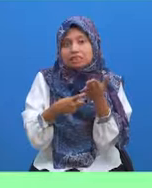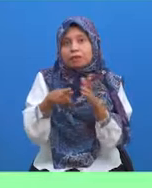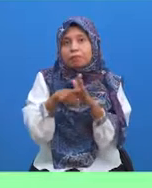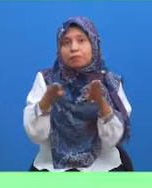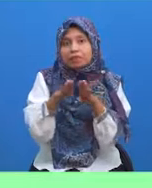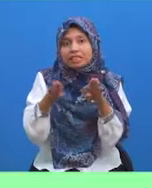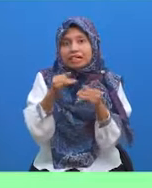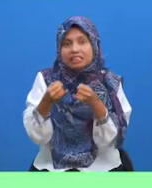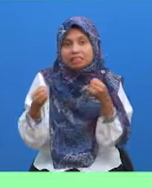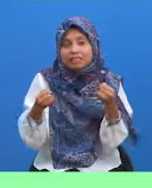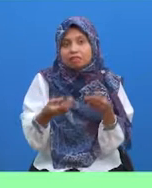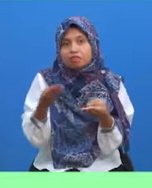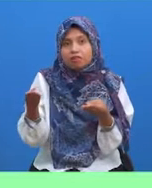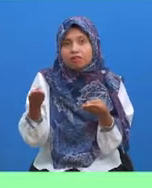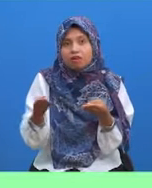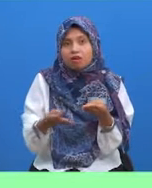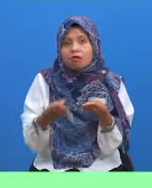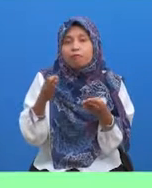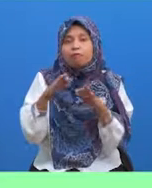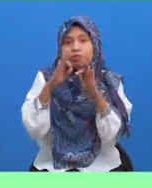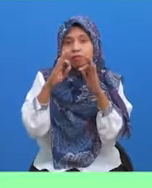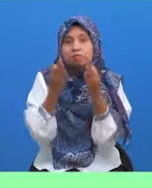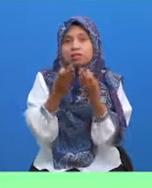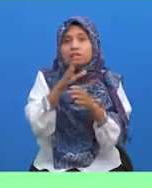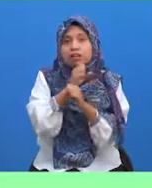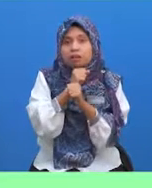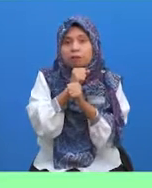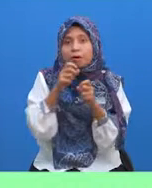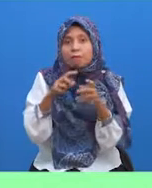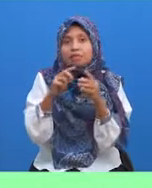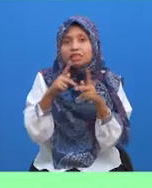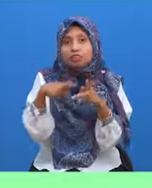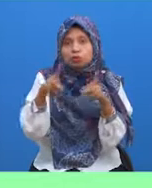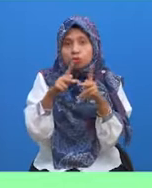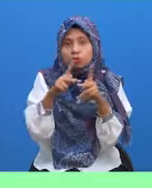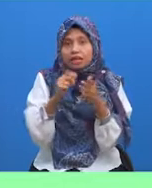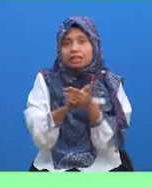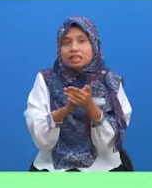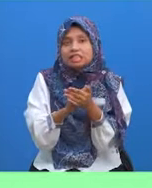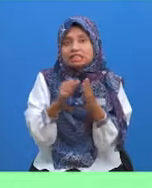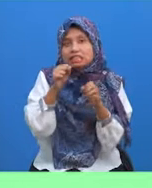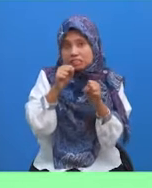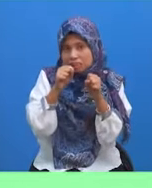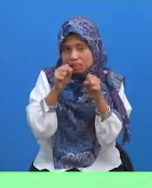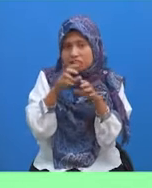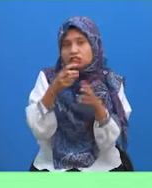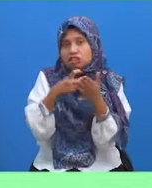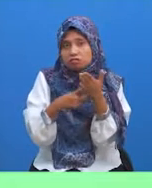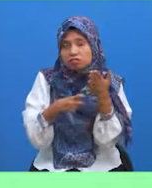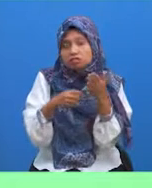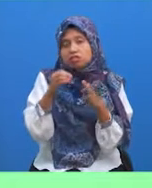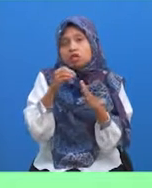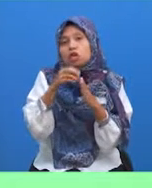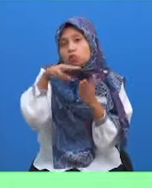barang Bima dapat menentukan strategi harga sama Ade ingin menaikkan atau